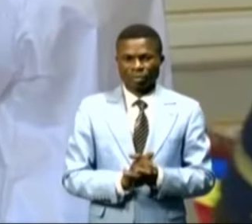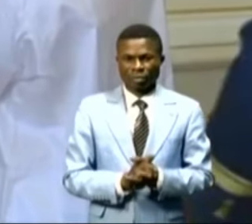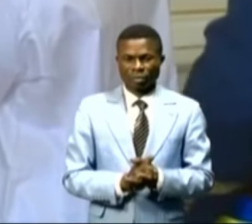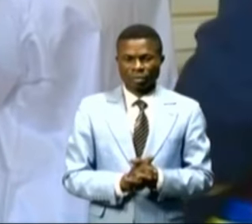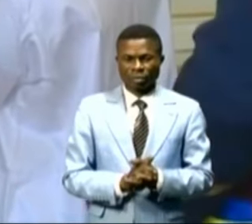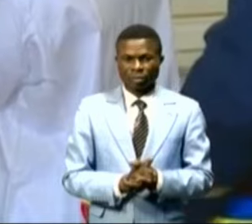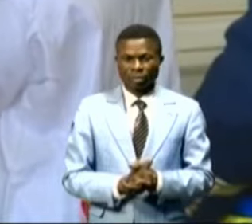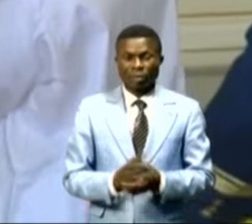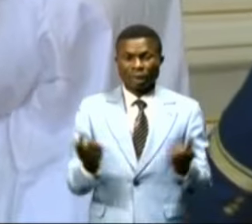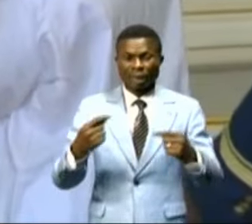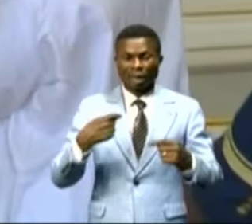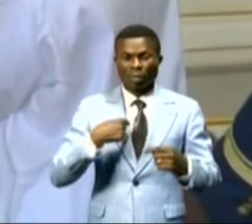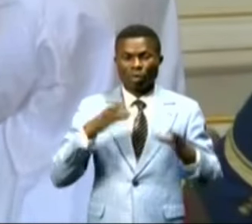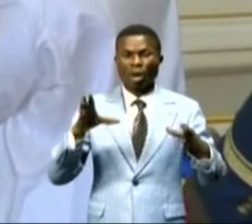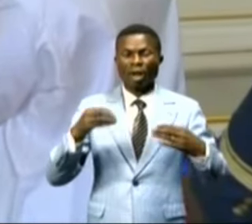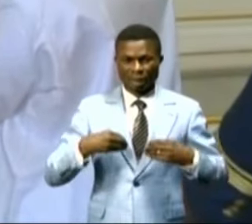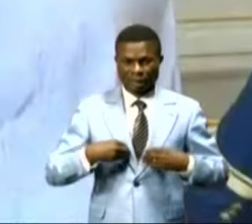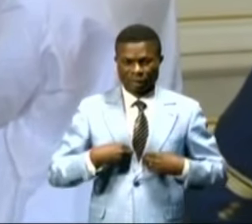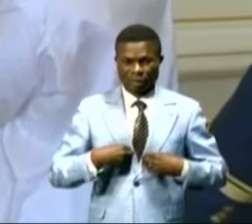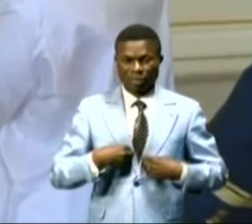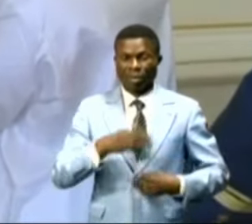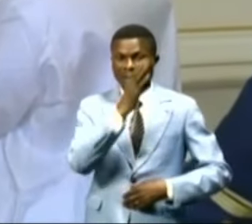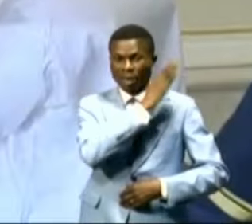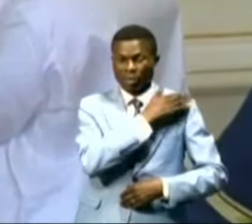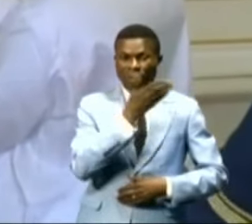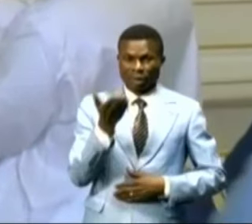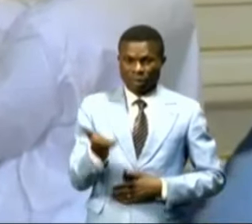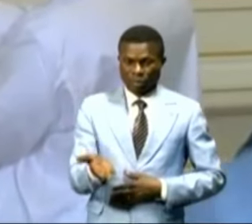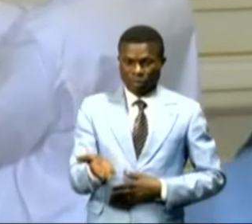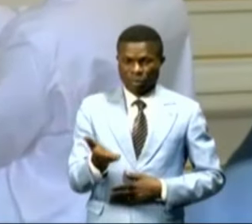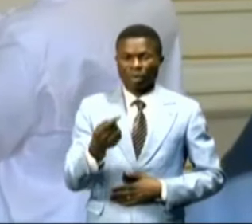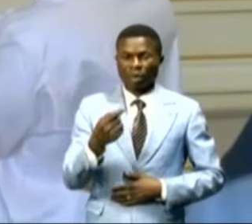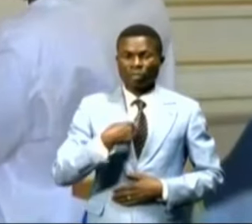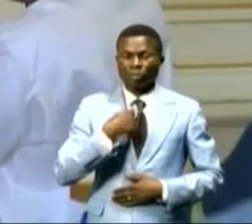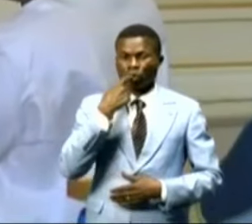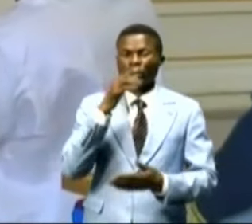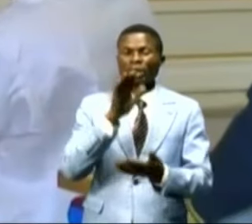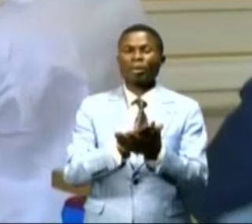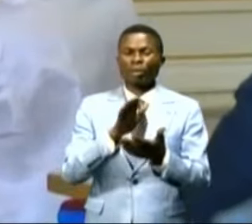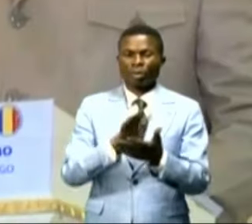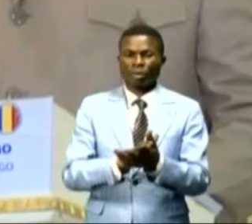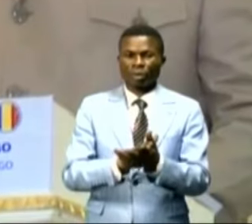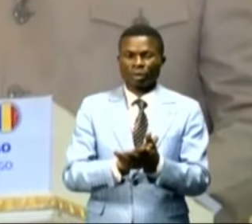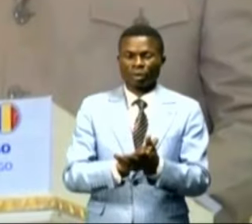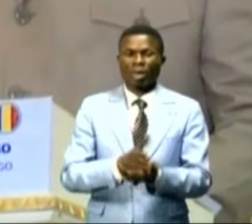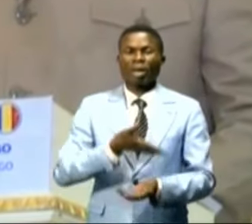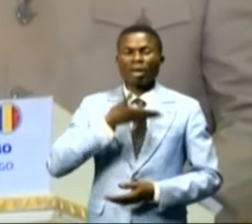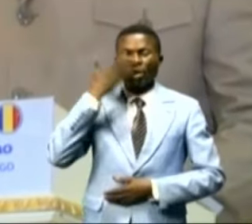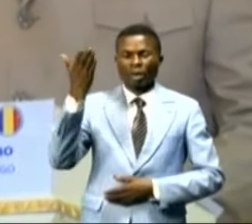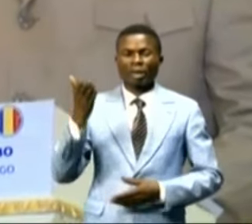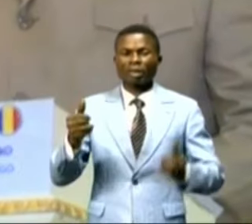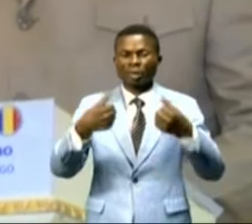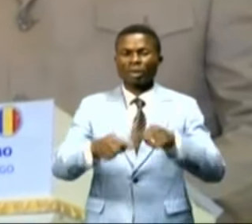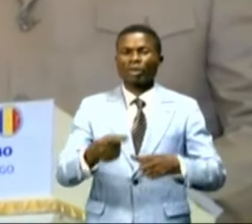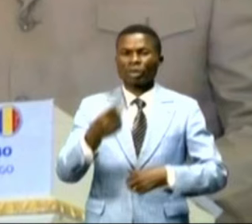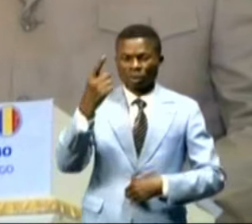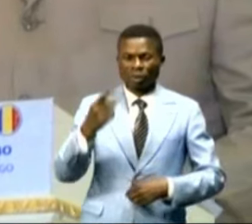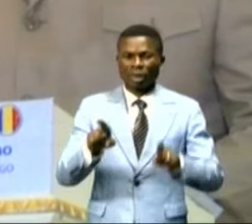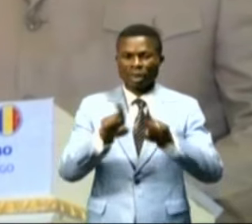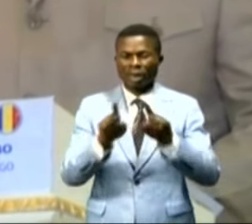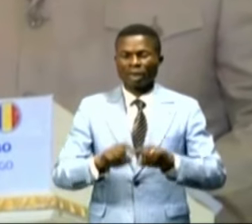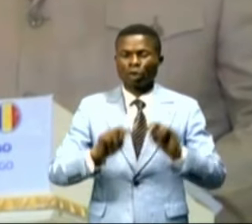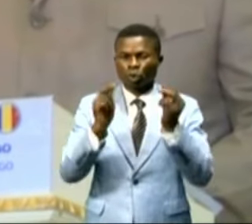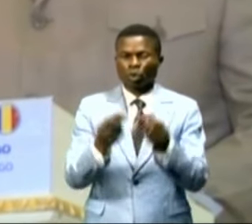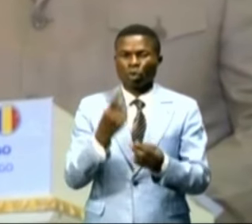En acceptant cette décoration, je rends hommage à l'esprit de collaboration et de solidarité